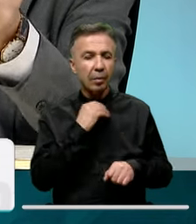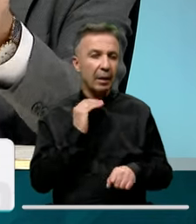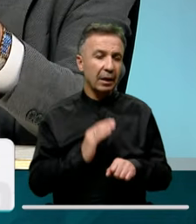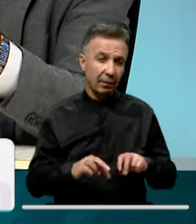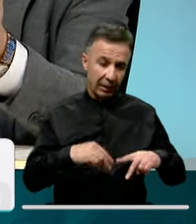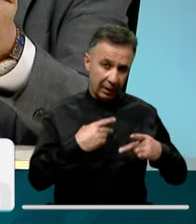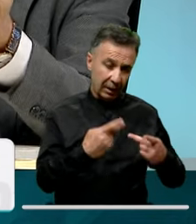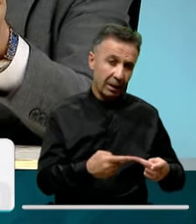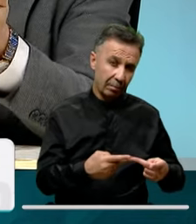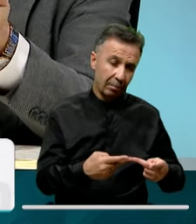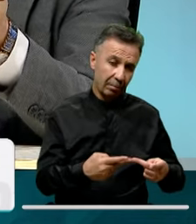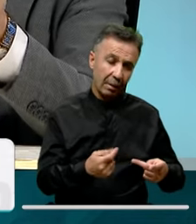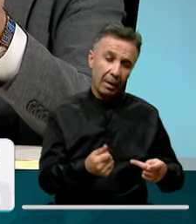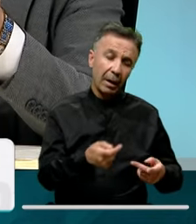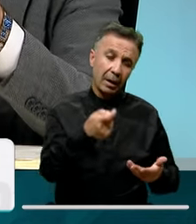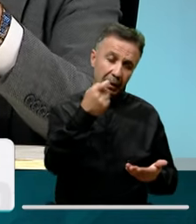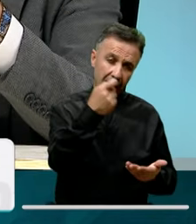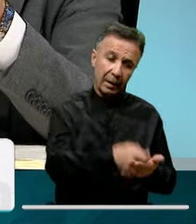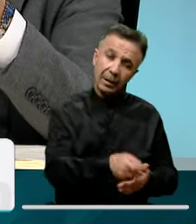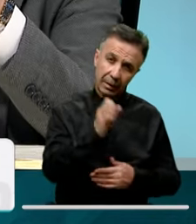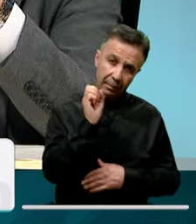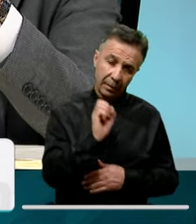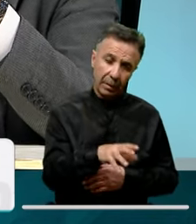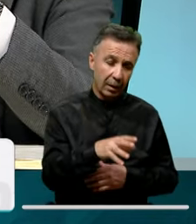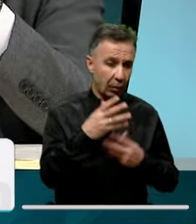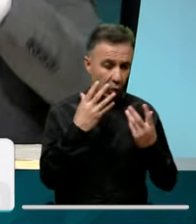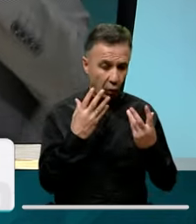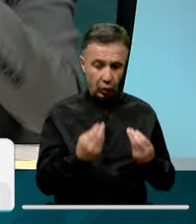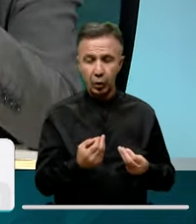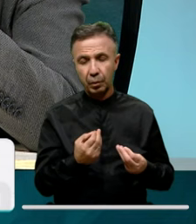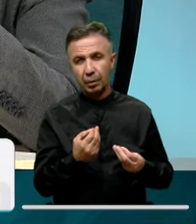vekil tayin ediyorum. Parasını da gönderdim, yatırmış oldum.